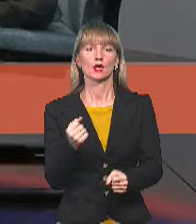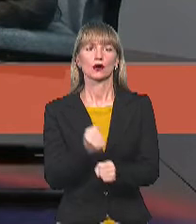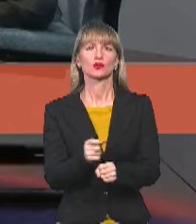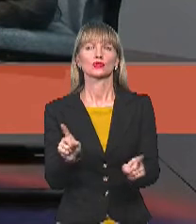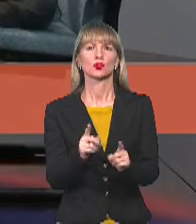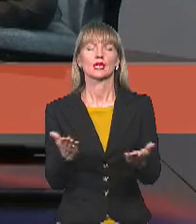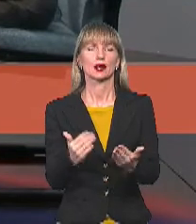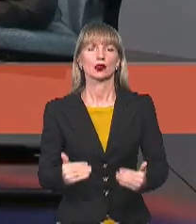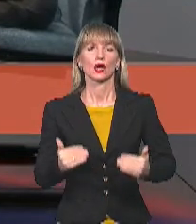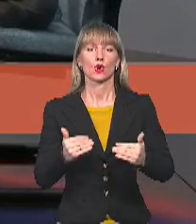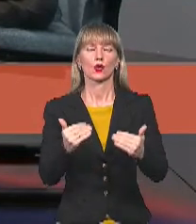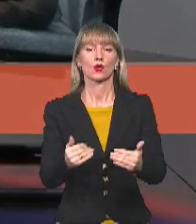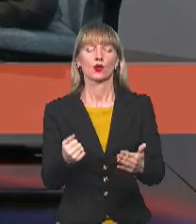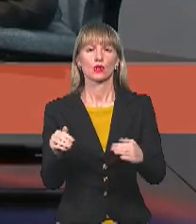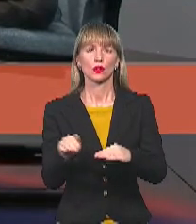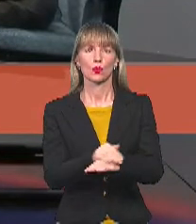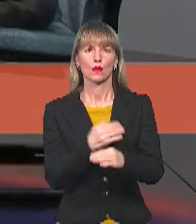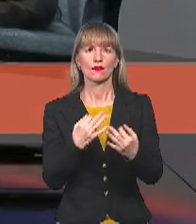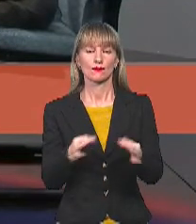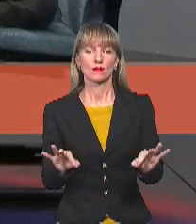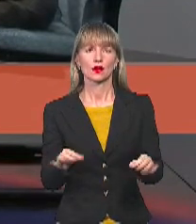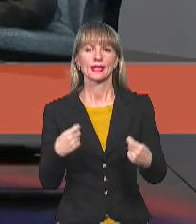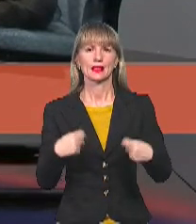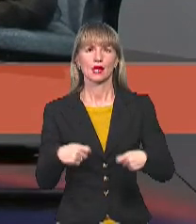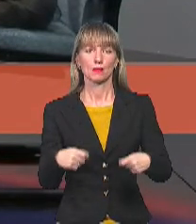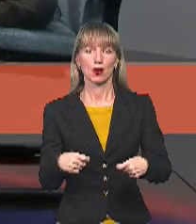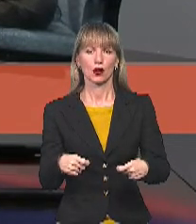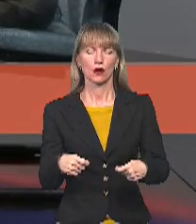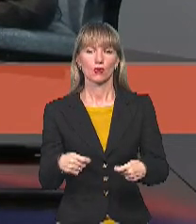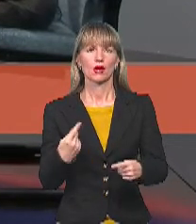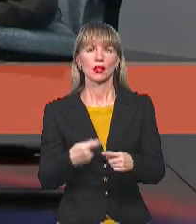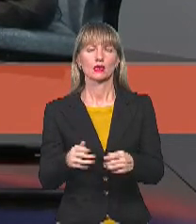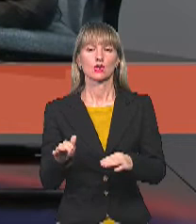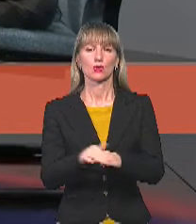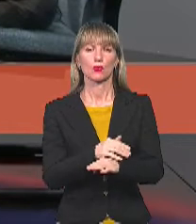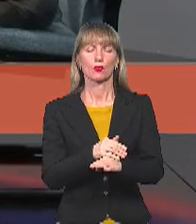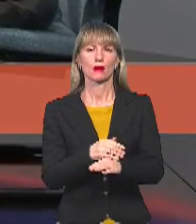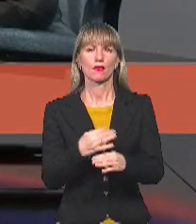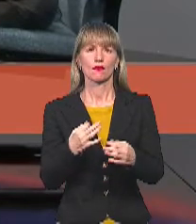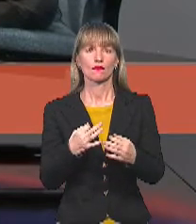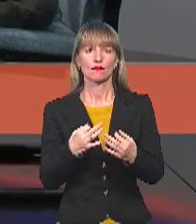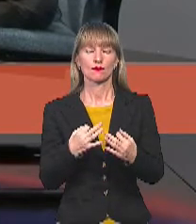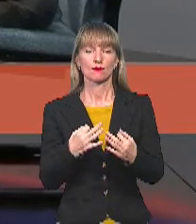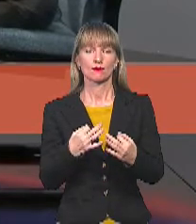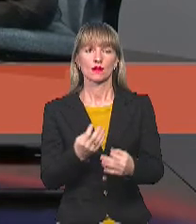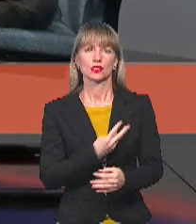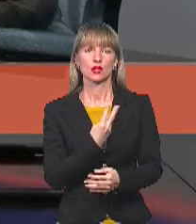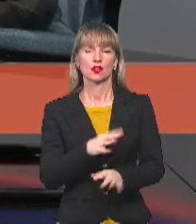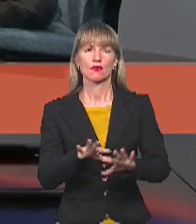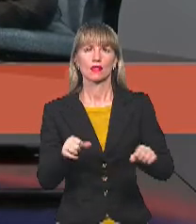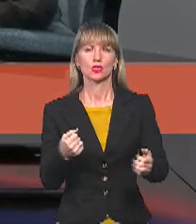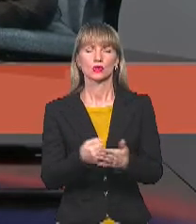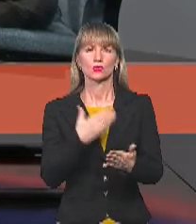робить щось, якісь кроки доброї волі. От ярмарок – це добра воля влади до своїх